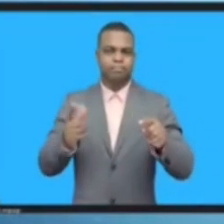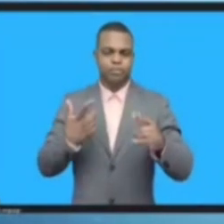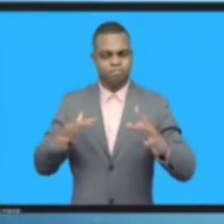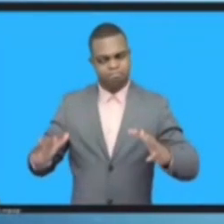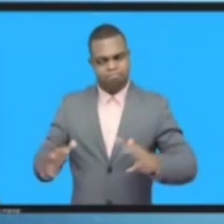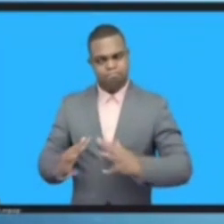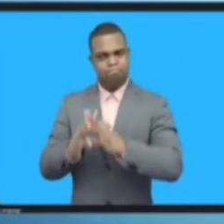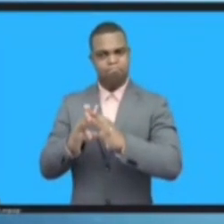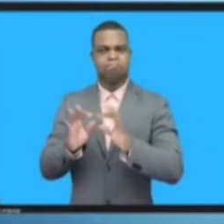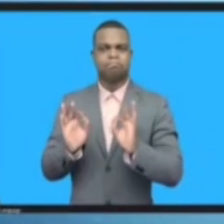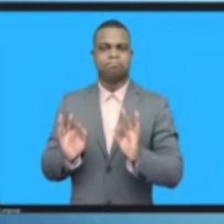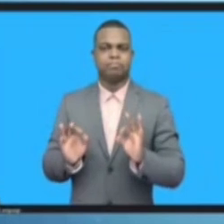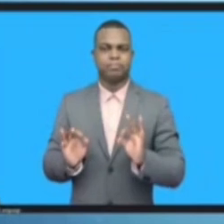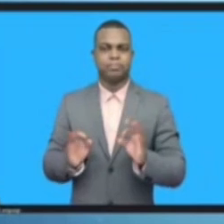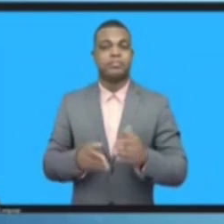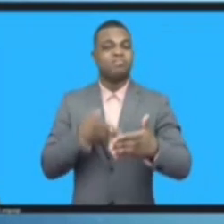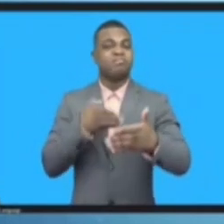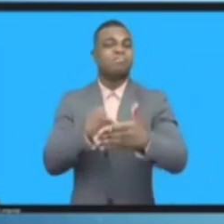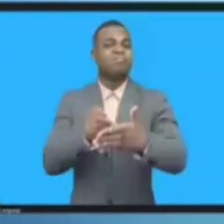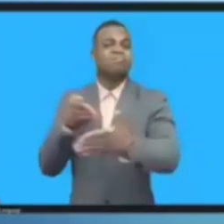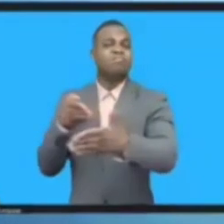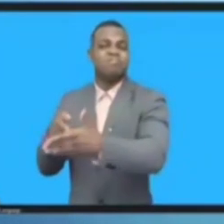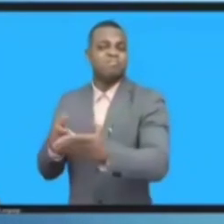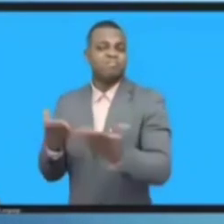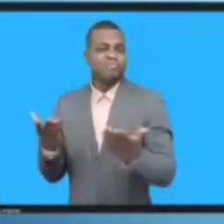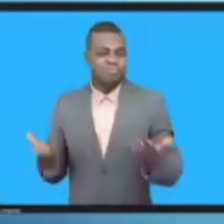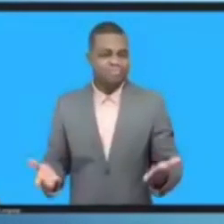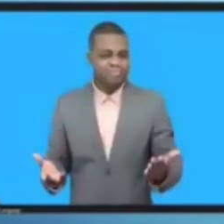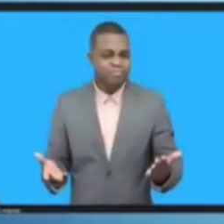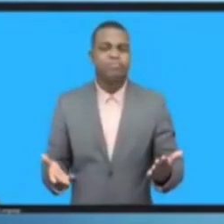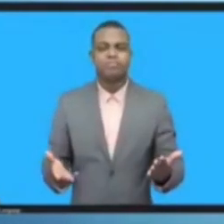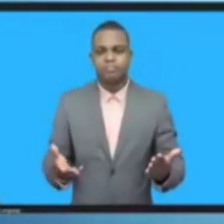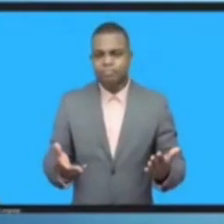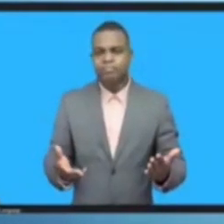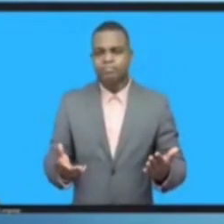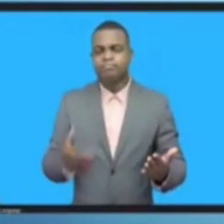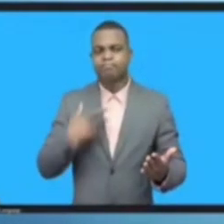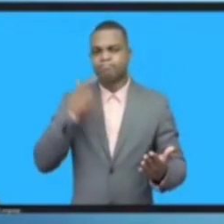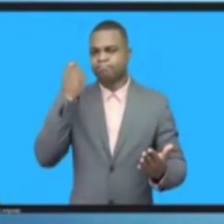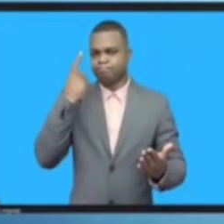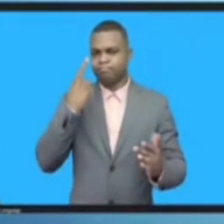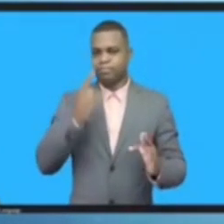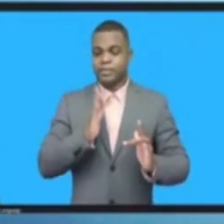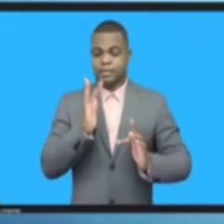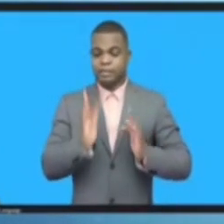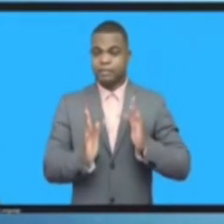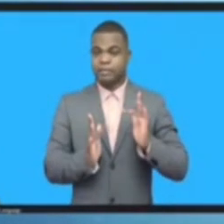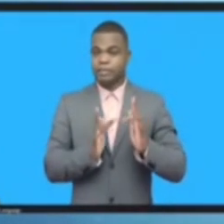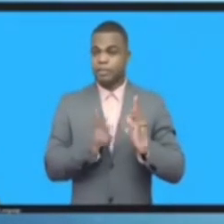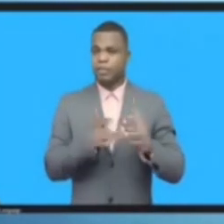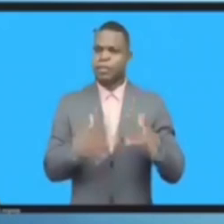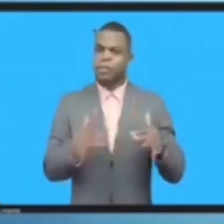avantages que présente Internet dans le cadre de la productivité et aussi